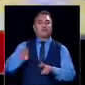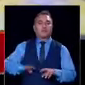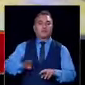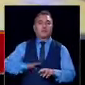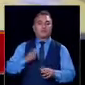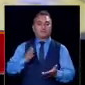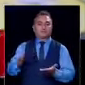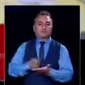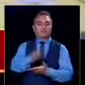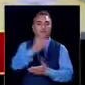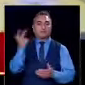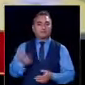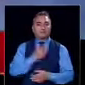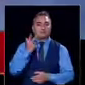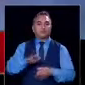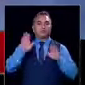duramadı.